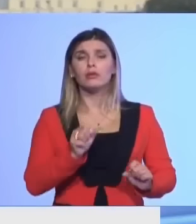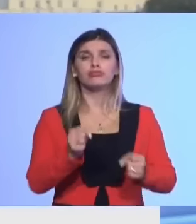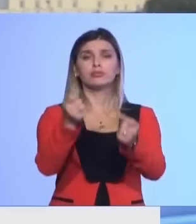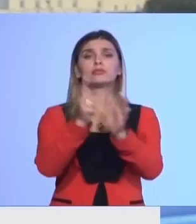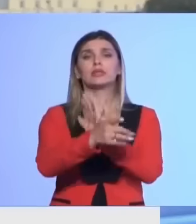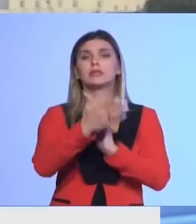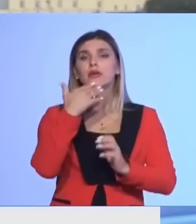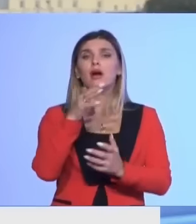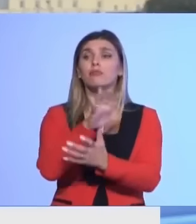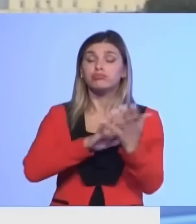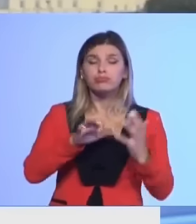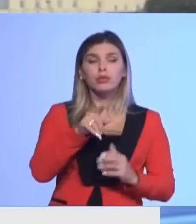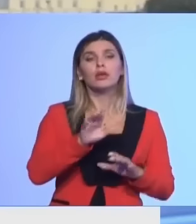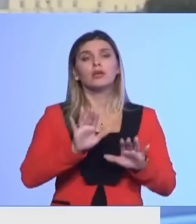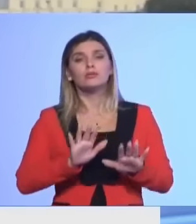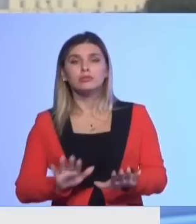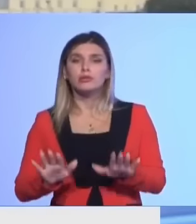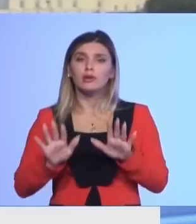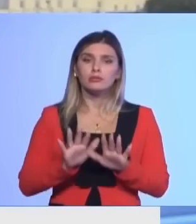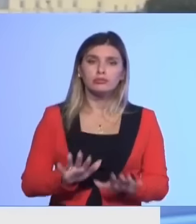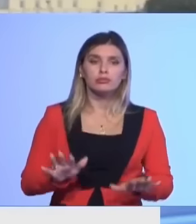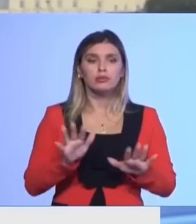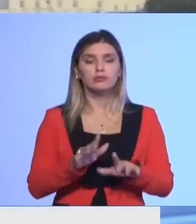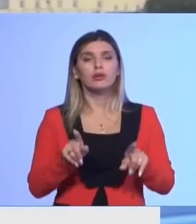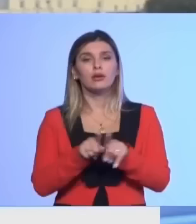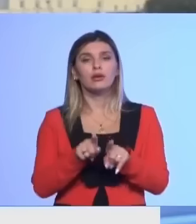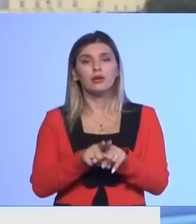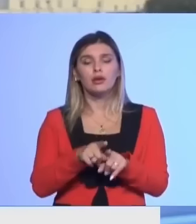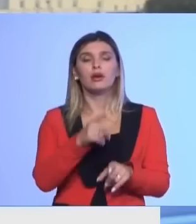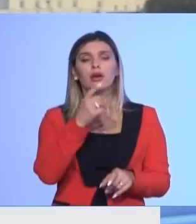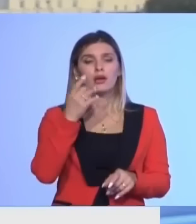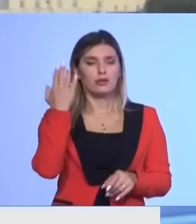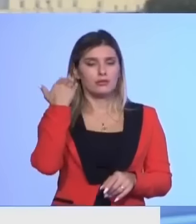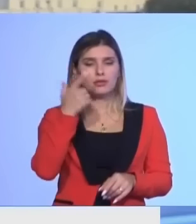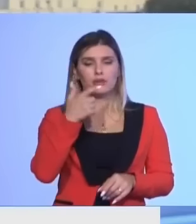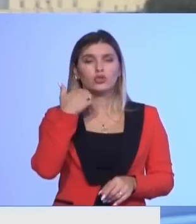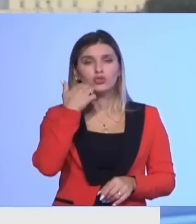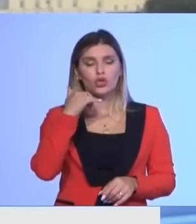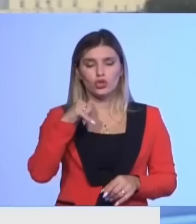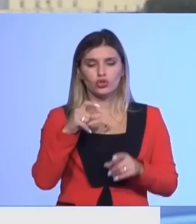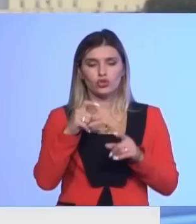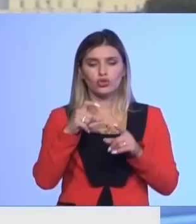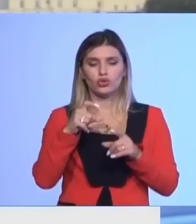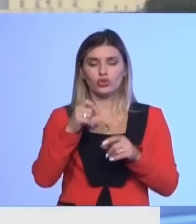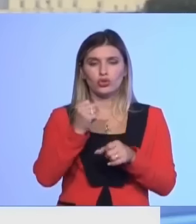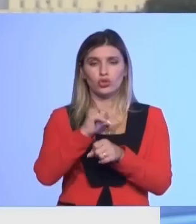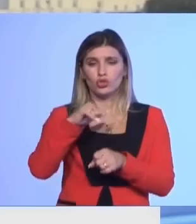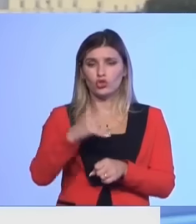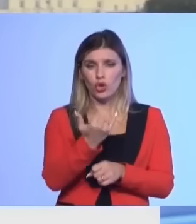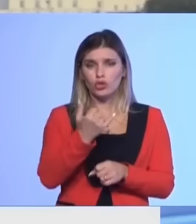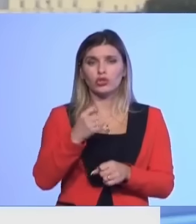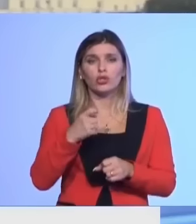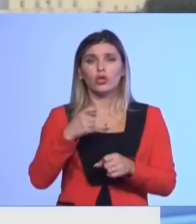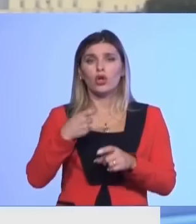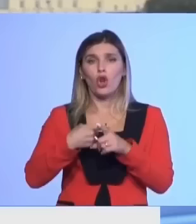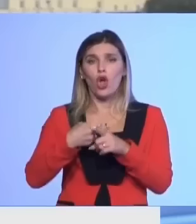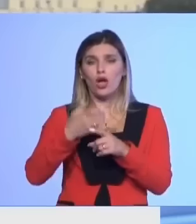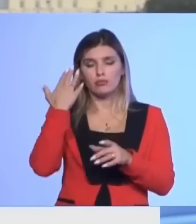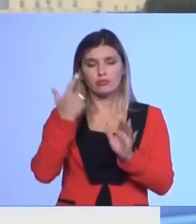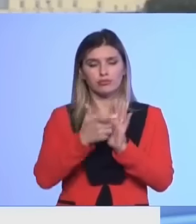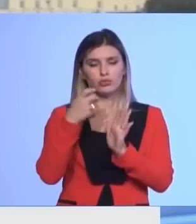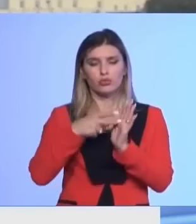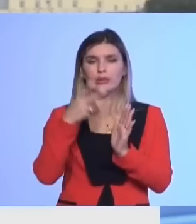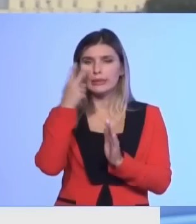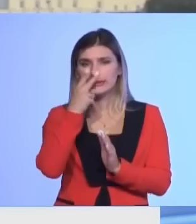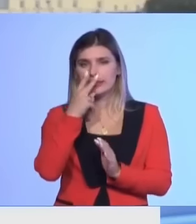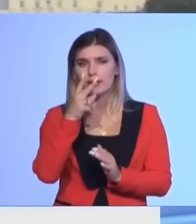ndaj trazirave të dhunshme që pasuan vrasjen e afrikano-amerikanit George Floyd nga një oficer policie në Minneapolis në vitin